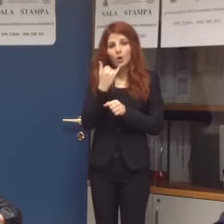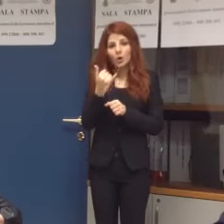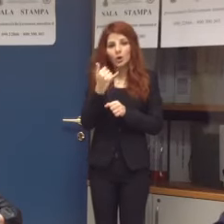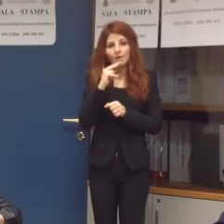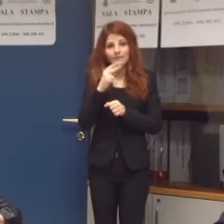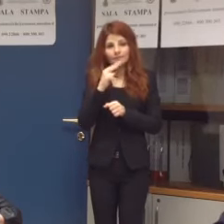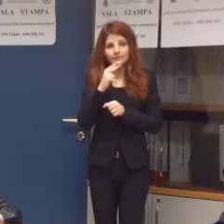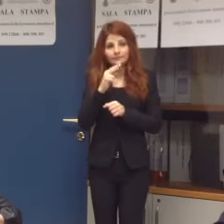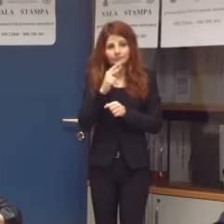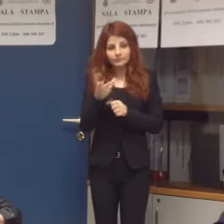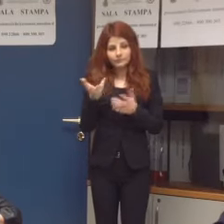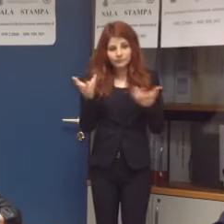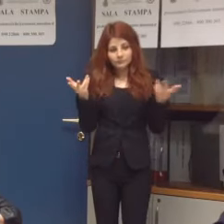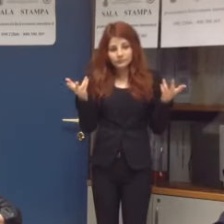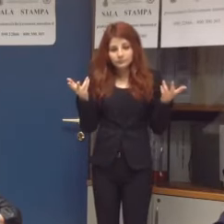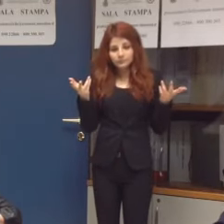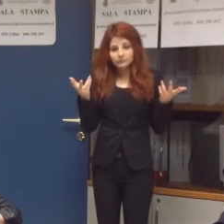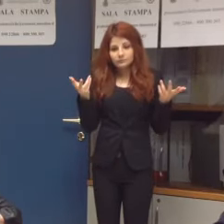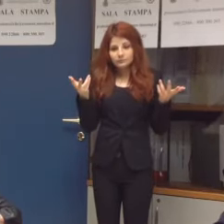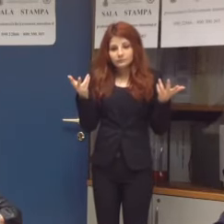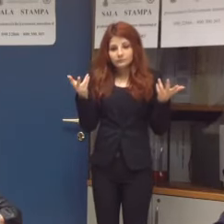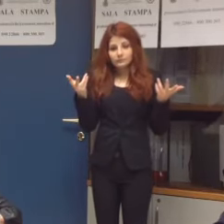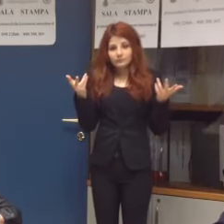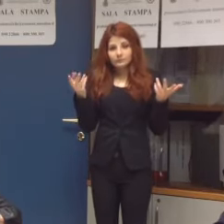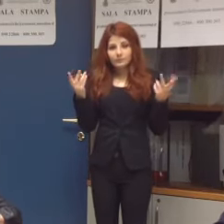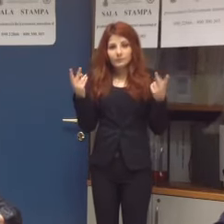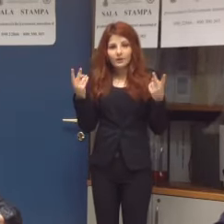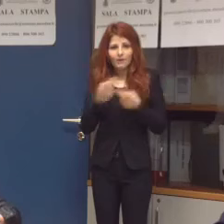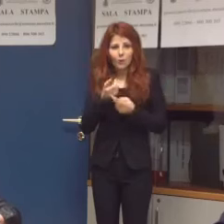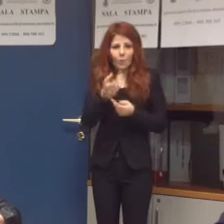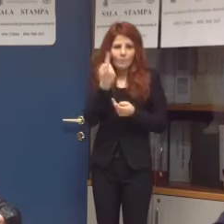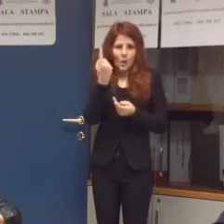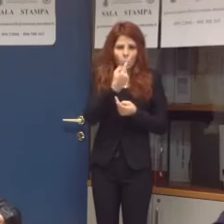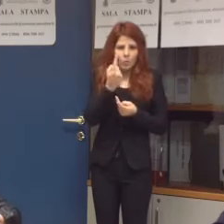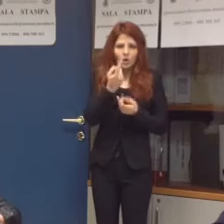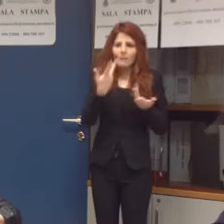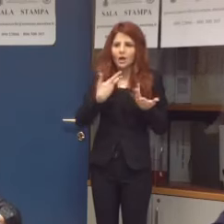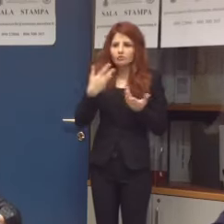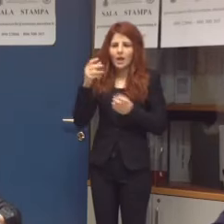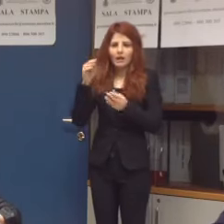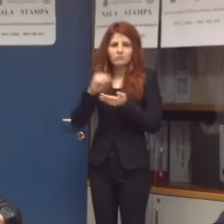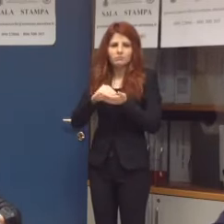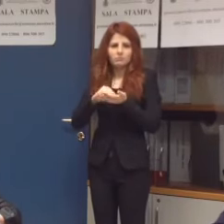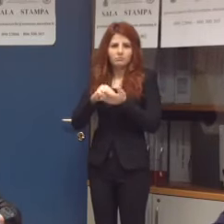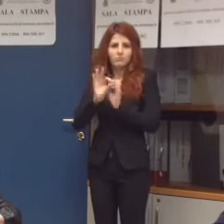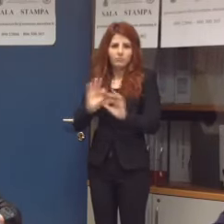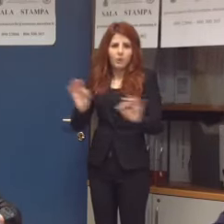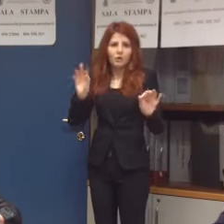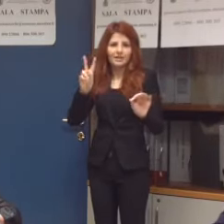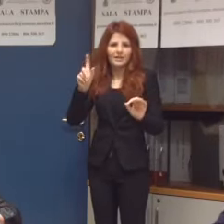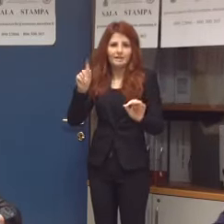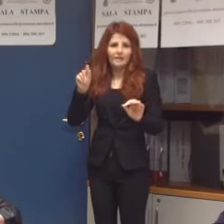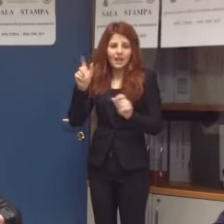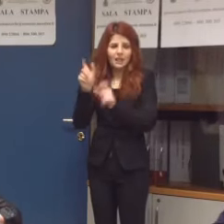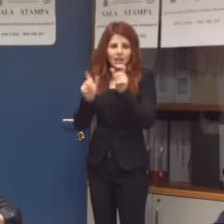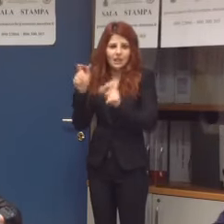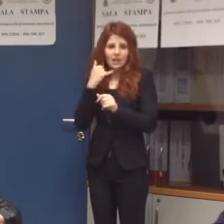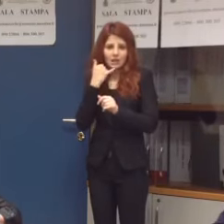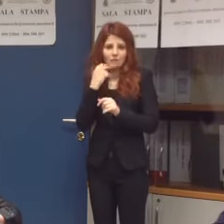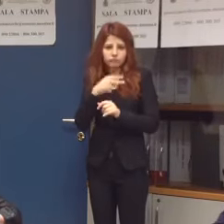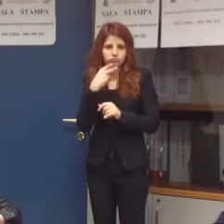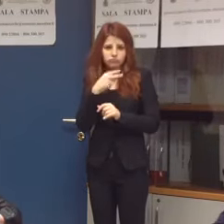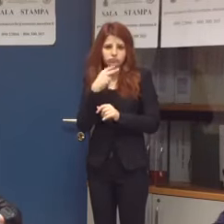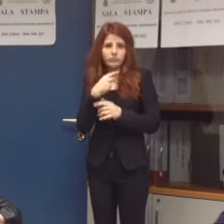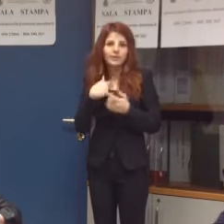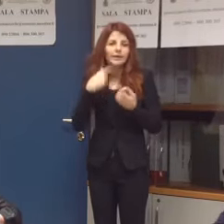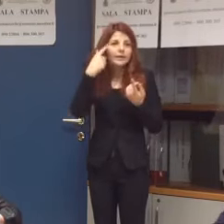nella linea e quindi ci sono 20 persone che rispondono. Ci sono dei tempi di attesa, capisco che non siete riusciti tutti a parlare, però vi